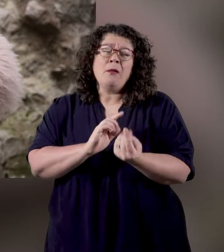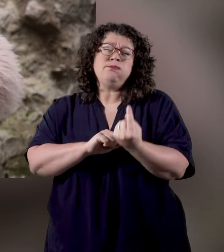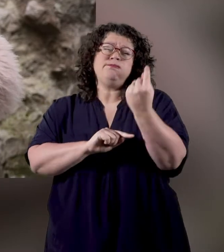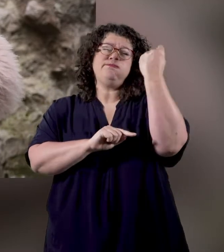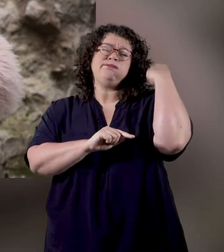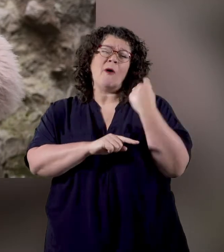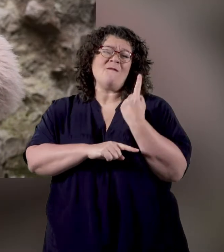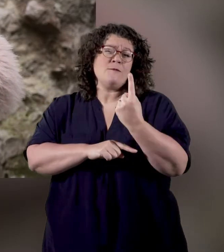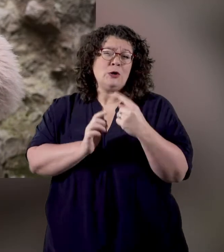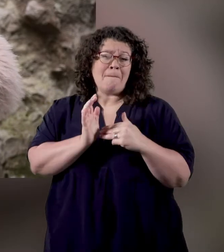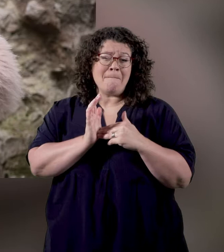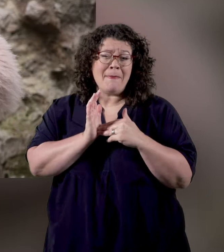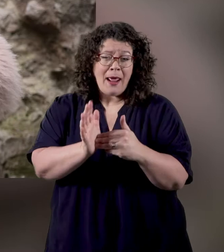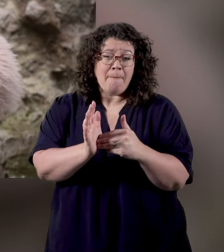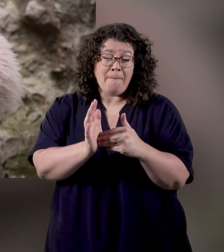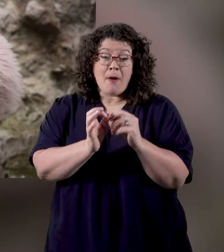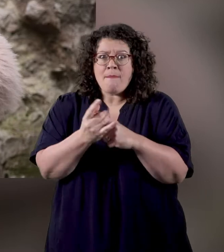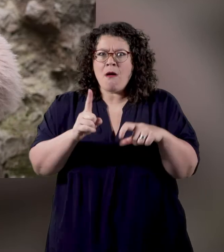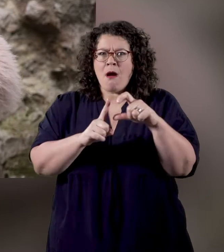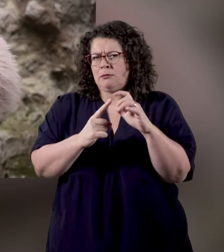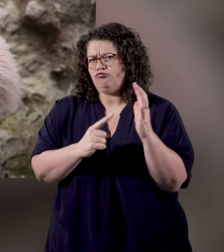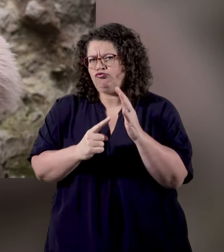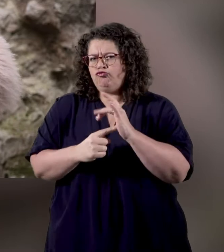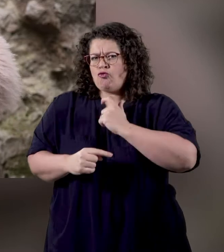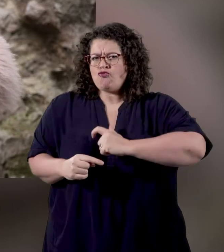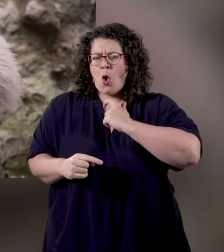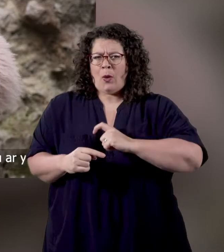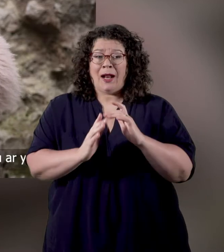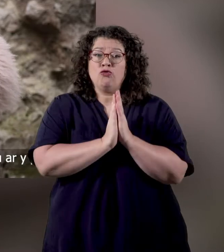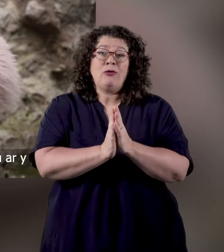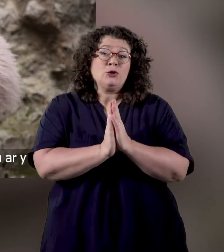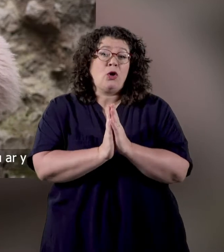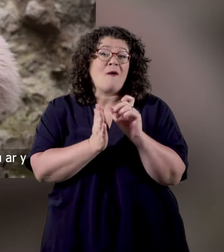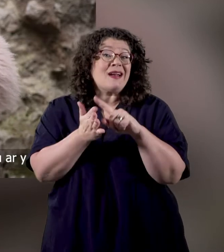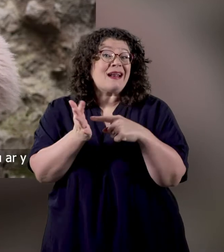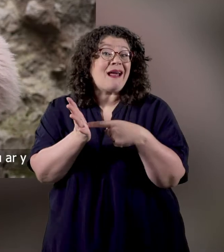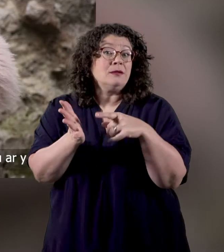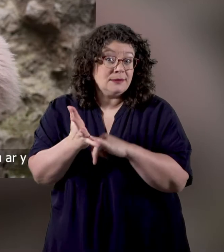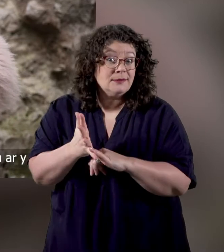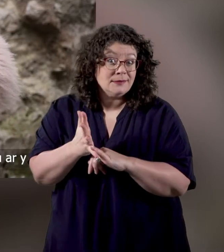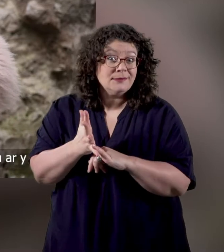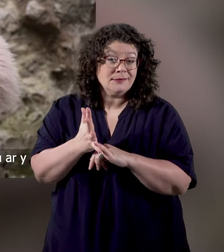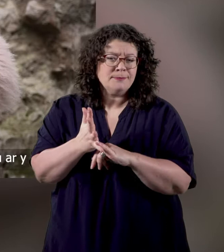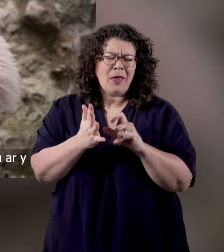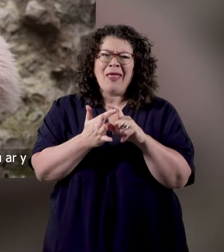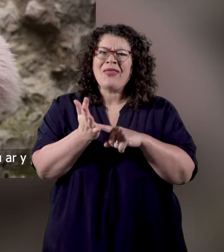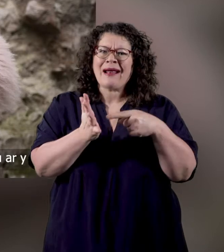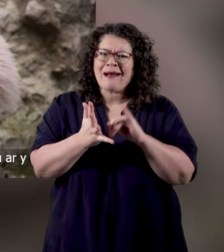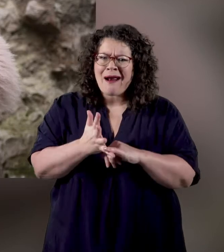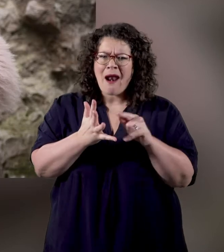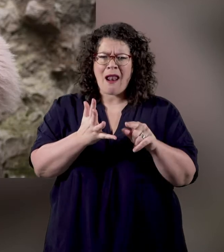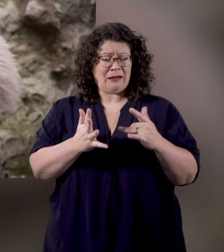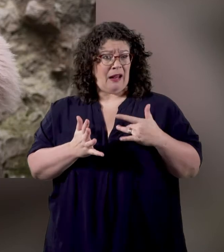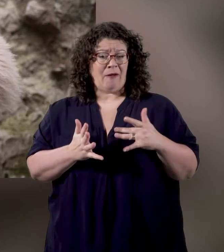ein hanes ni. Nôl yn y mileniwm cyntaf, y Celtiaid yw'r enw ni wedi rhoi i'r bobl oedd yn byw yn Cymru ar y